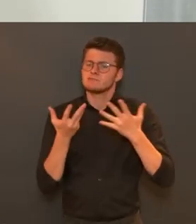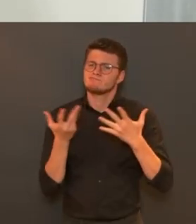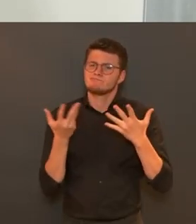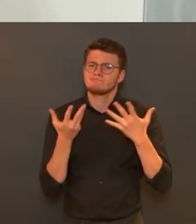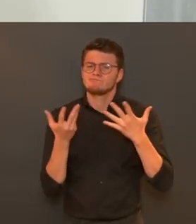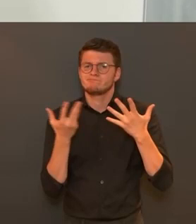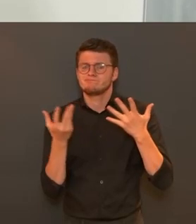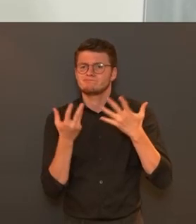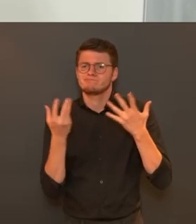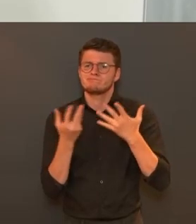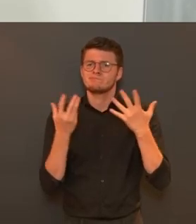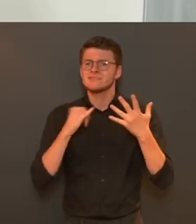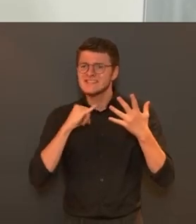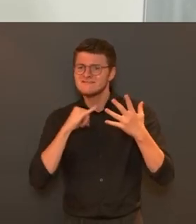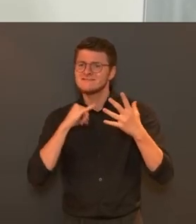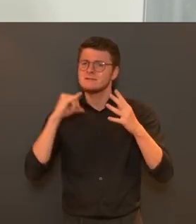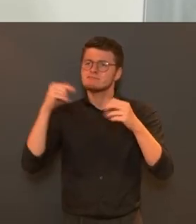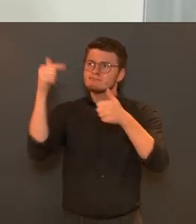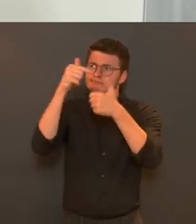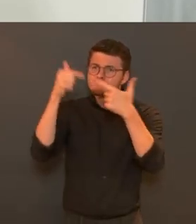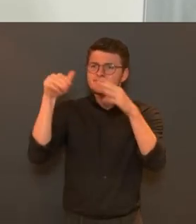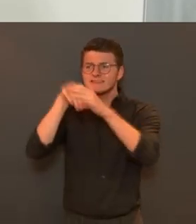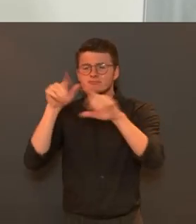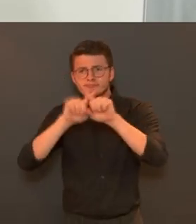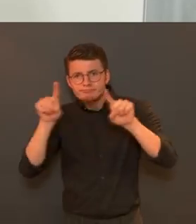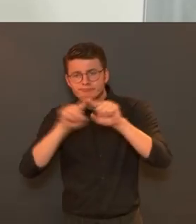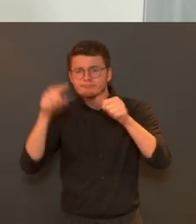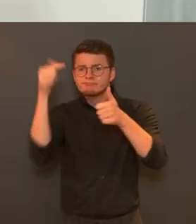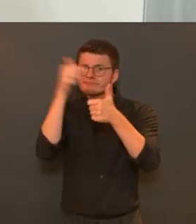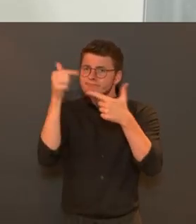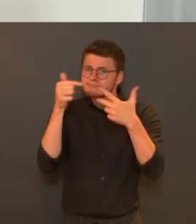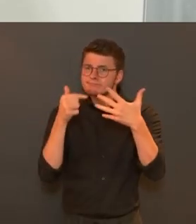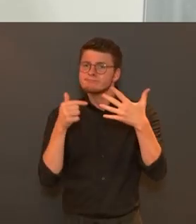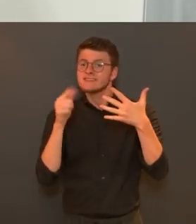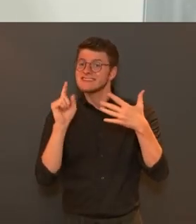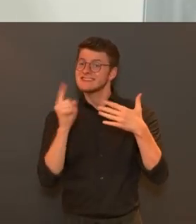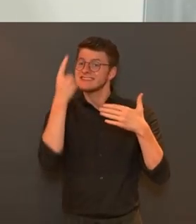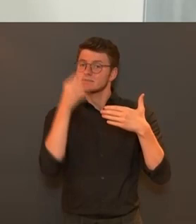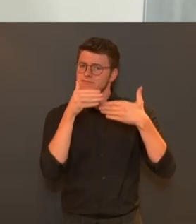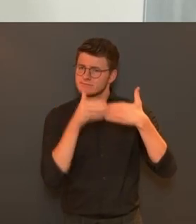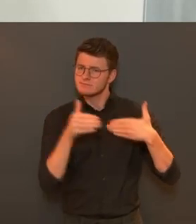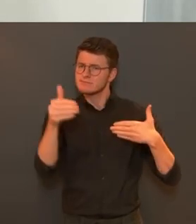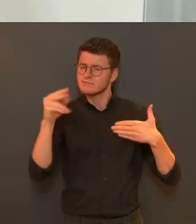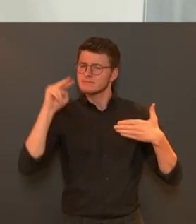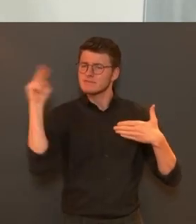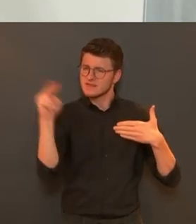cette vision à long terme pourra revêtir plusieurs aspects. La première vision à long terme,